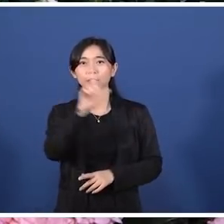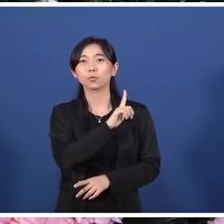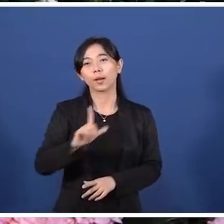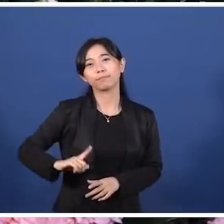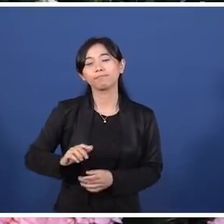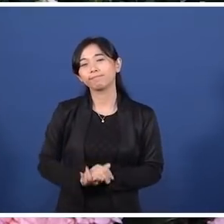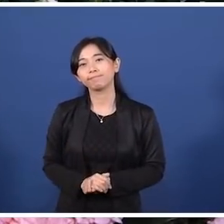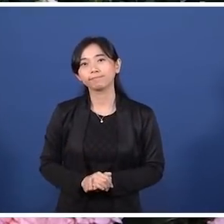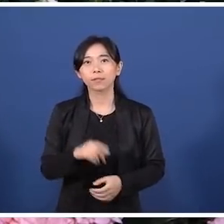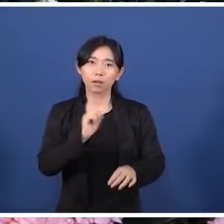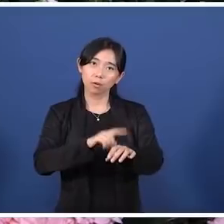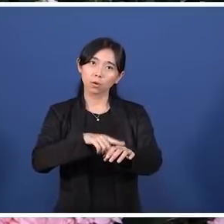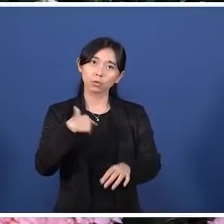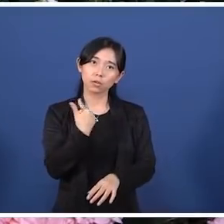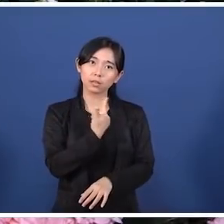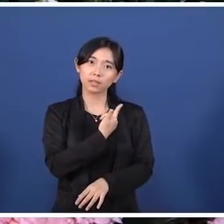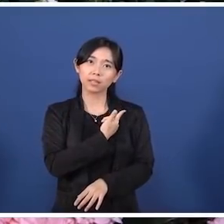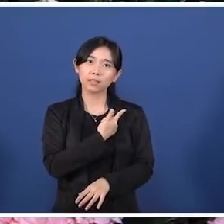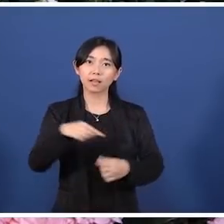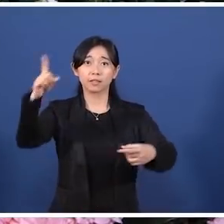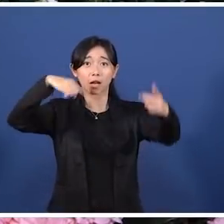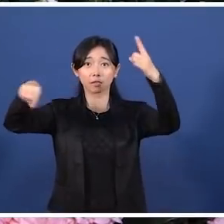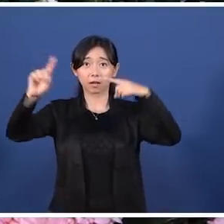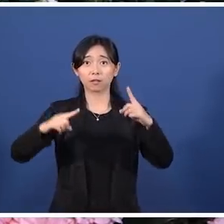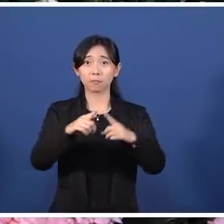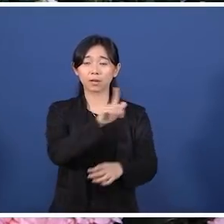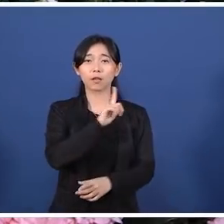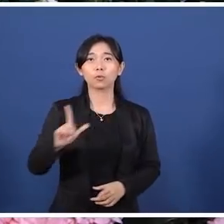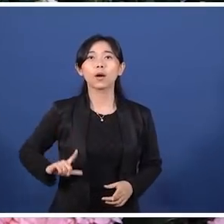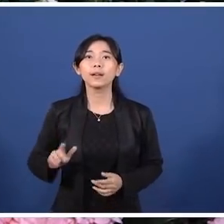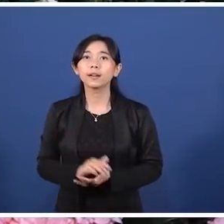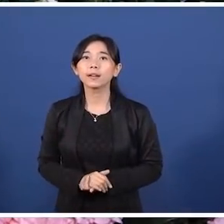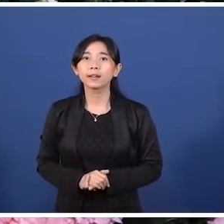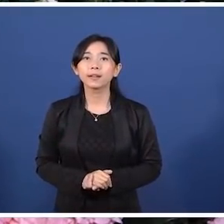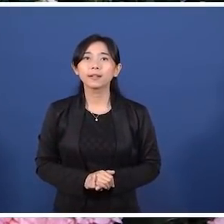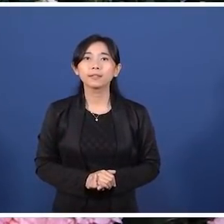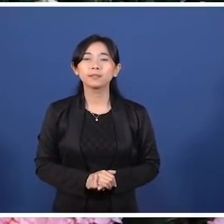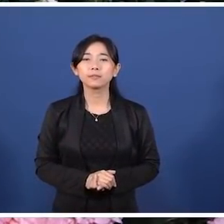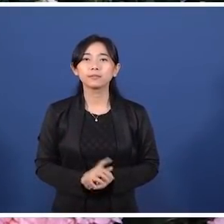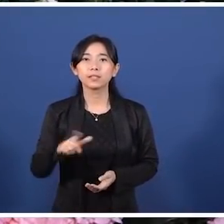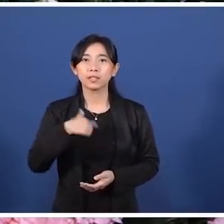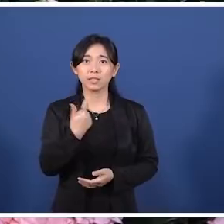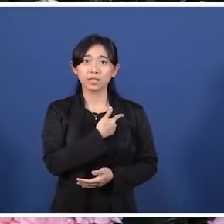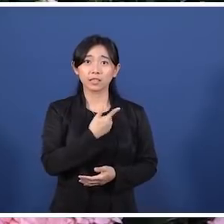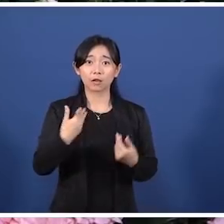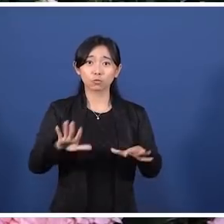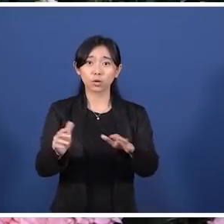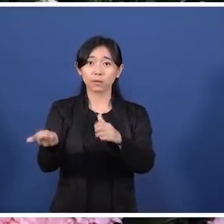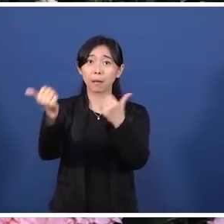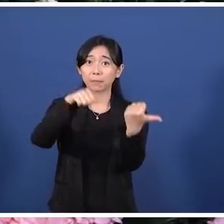Ketika kita datang untuk minta diberkati, sejauh mana kita sebagai orang-orang yang sudah